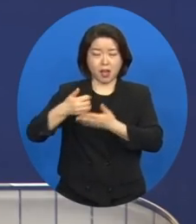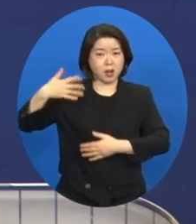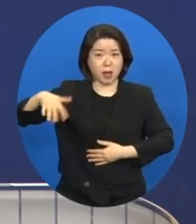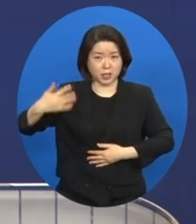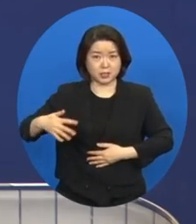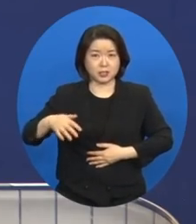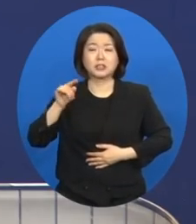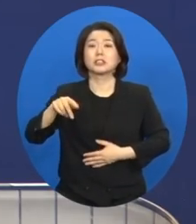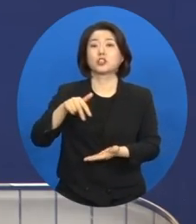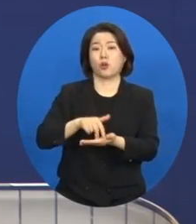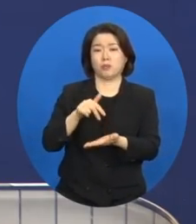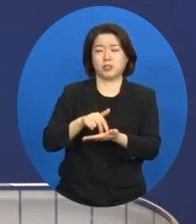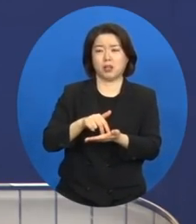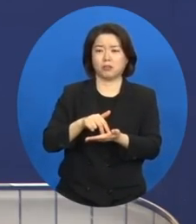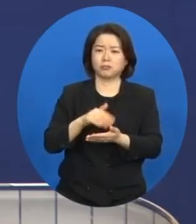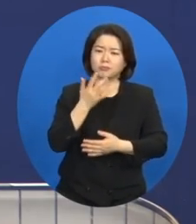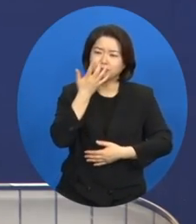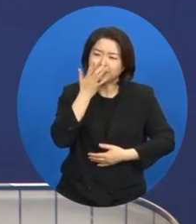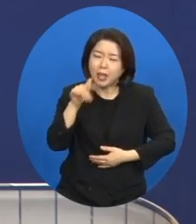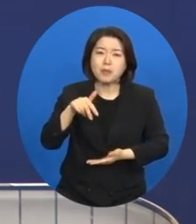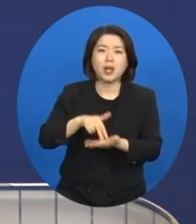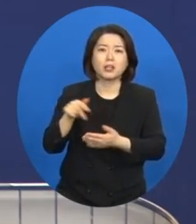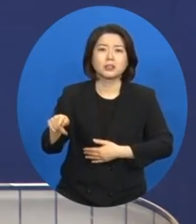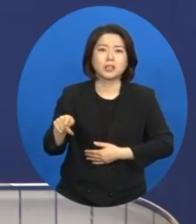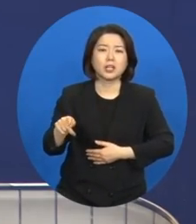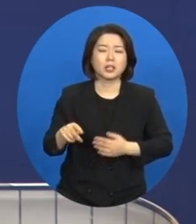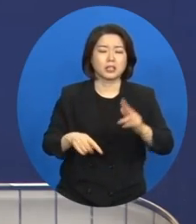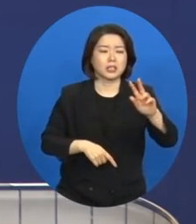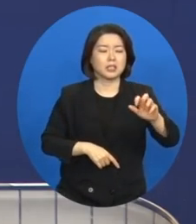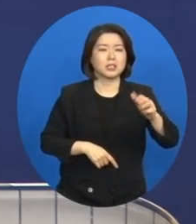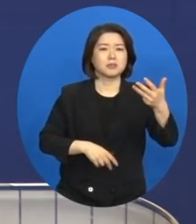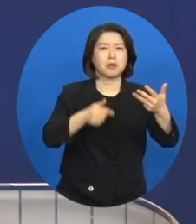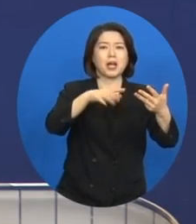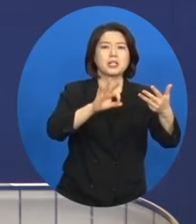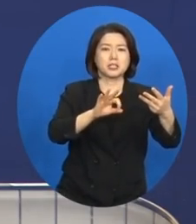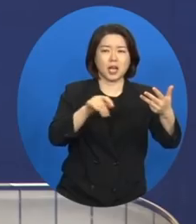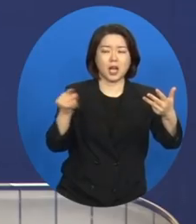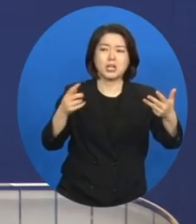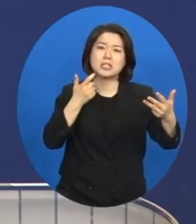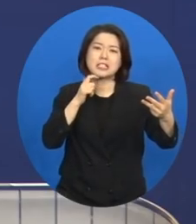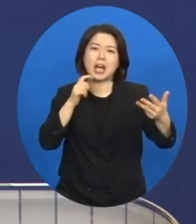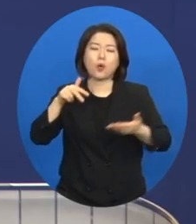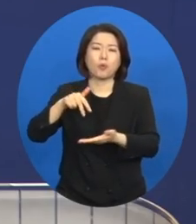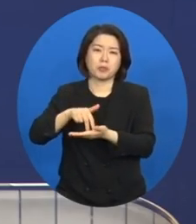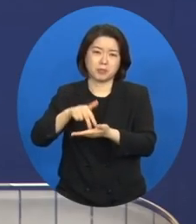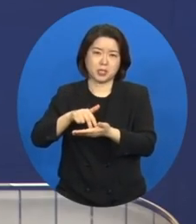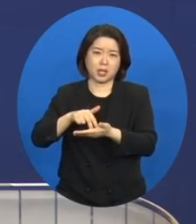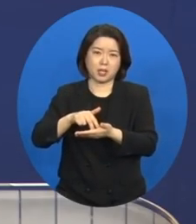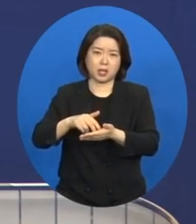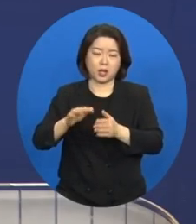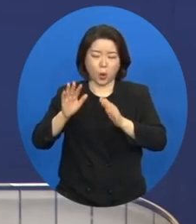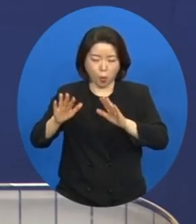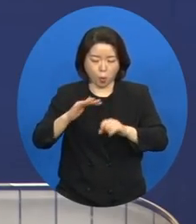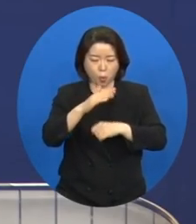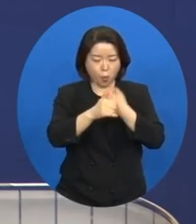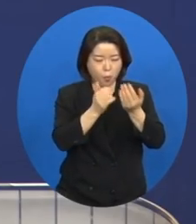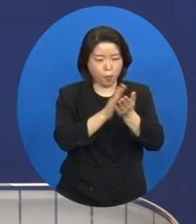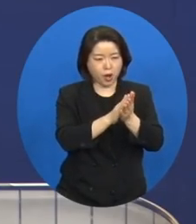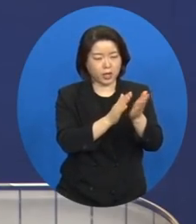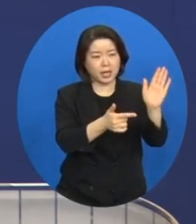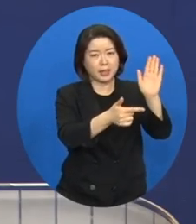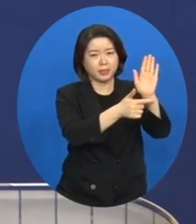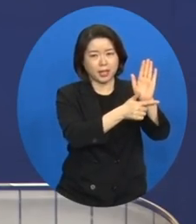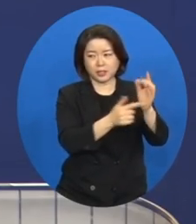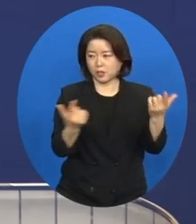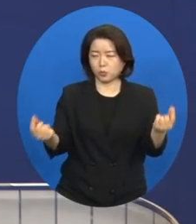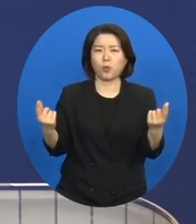그런 상태, 어정쩡한 상태가 이 28장의 야곱의 상태였고, 이것이 정확하게 오늘 본문의 나다나엘의